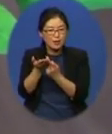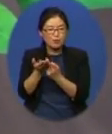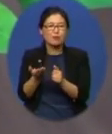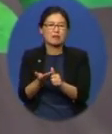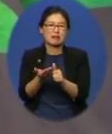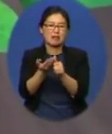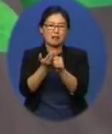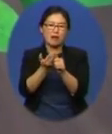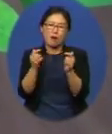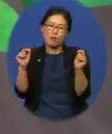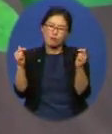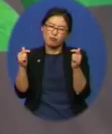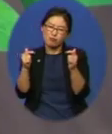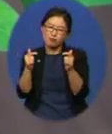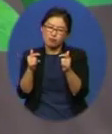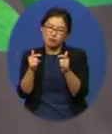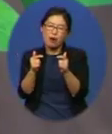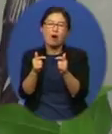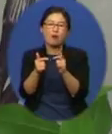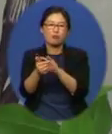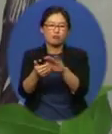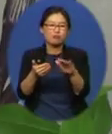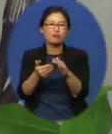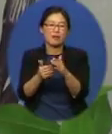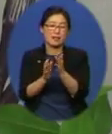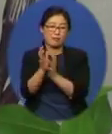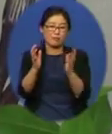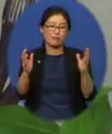위기 식물이라고 합니다.